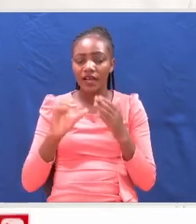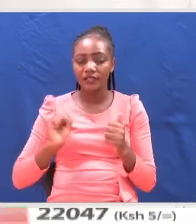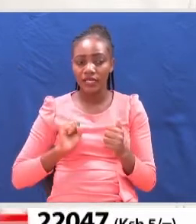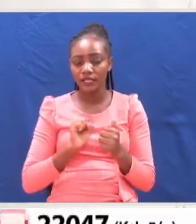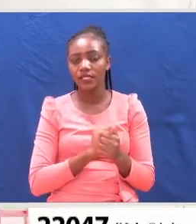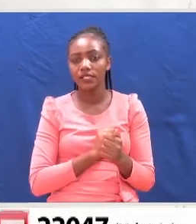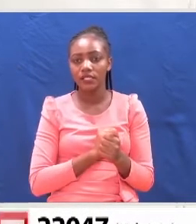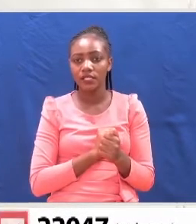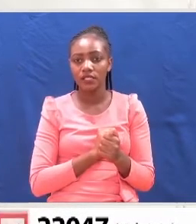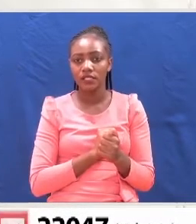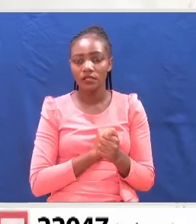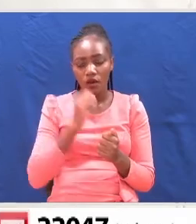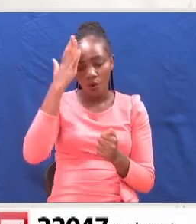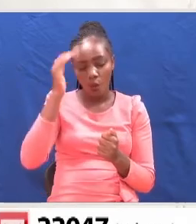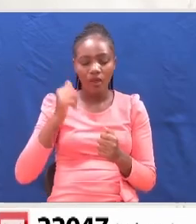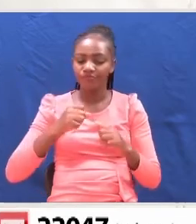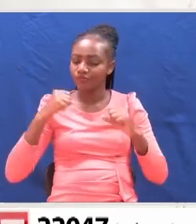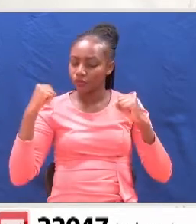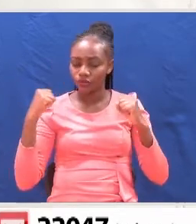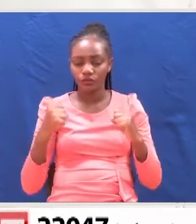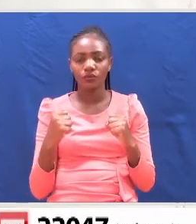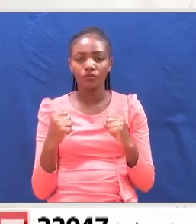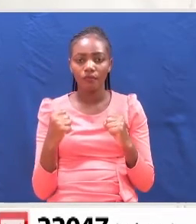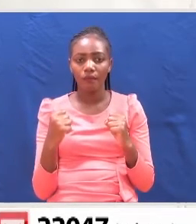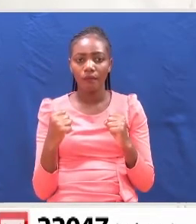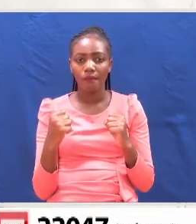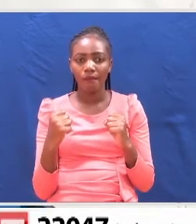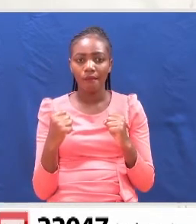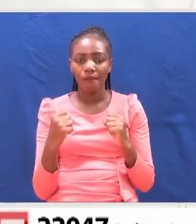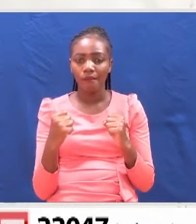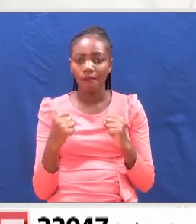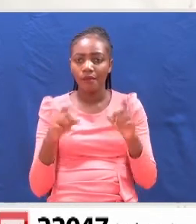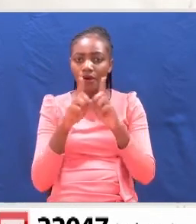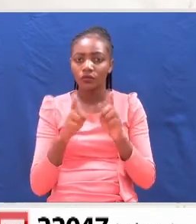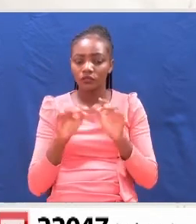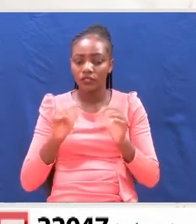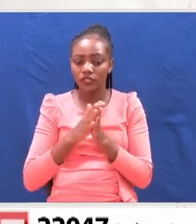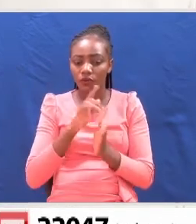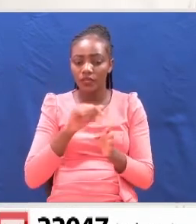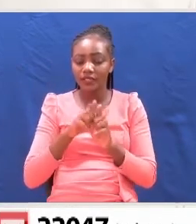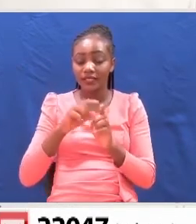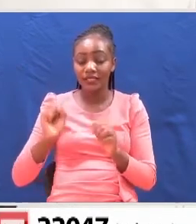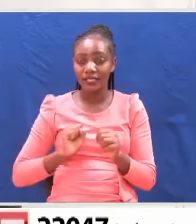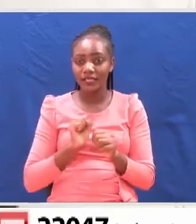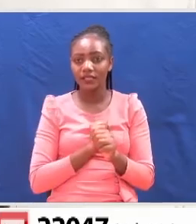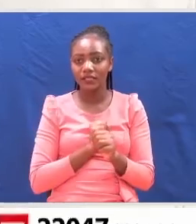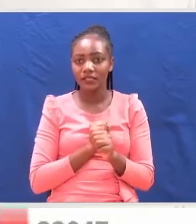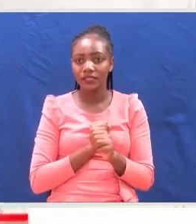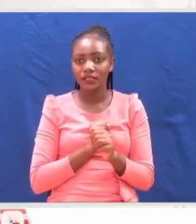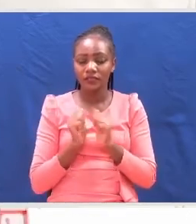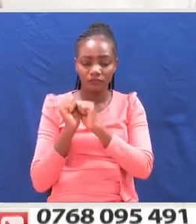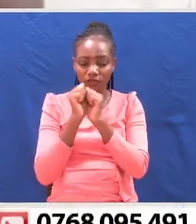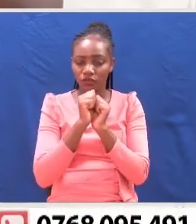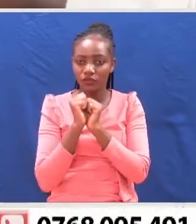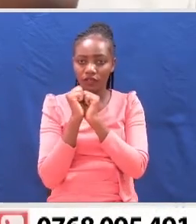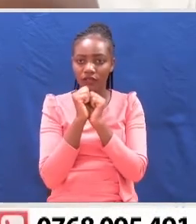kwa ustadi wao. Pia wamebaki pamoja kama bunge la Senate, hiyo ni muhimu sana. Licha